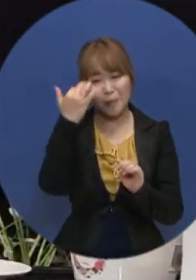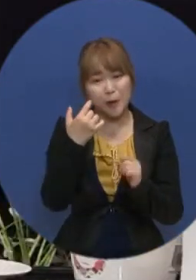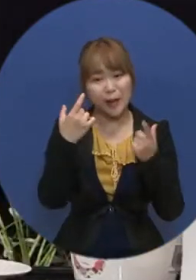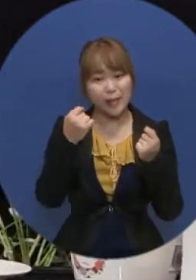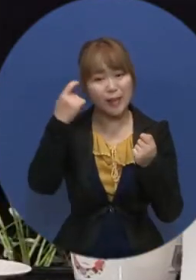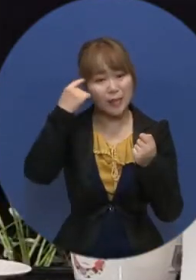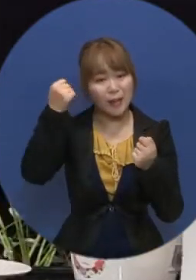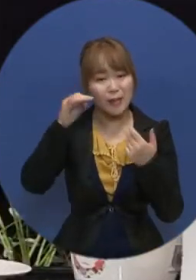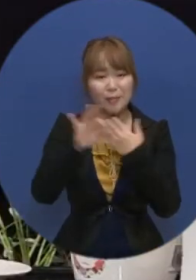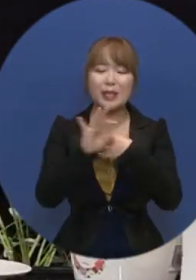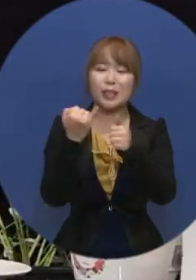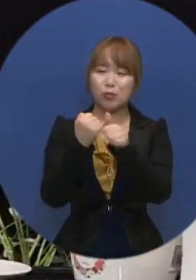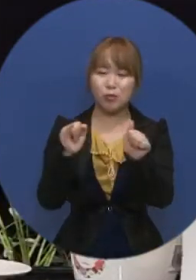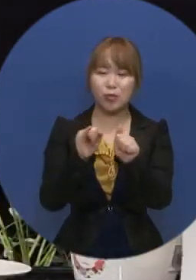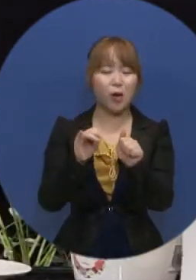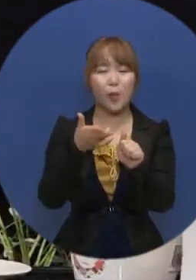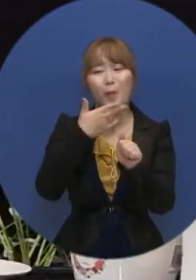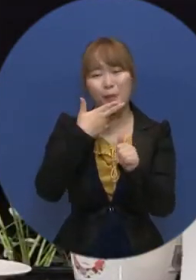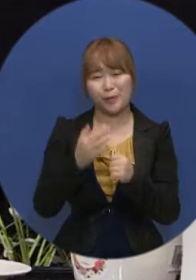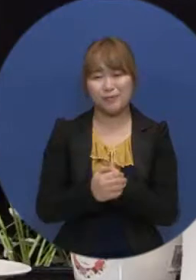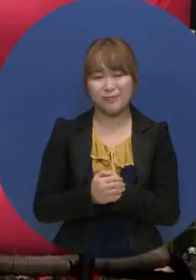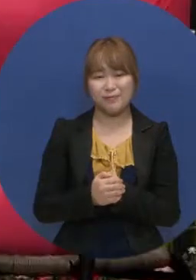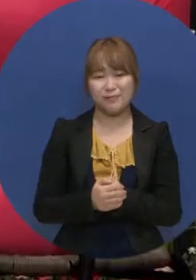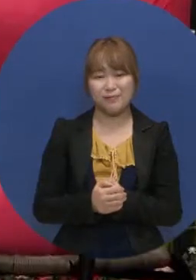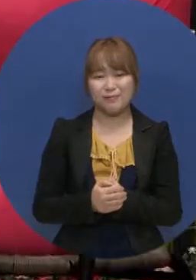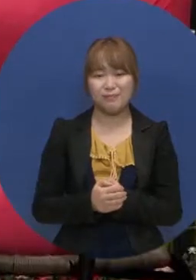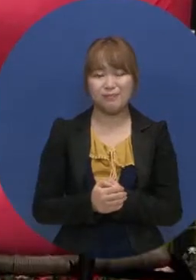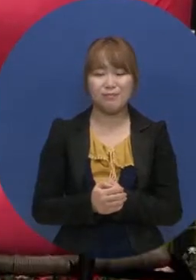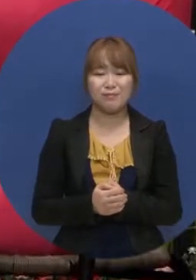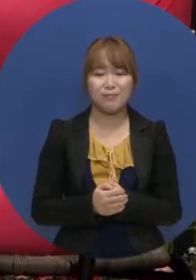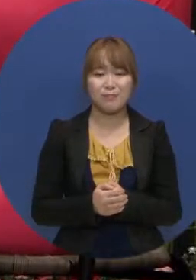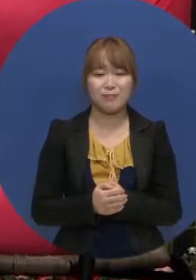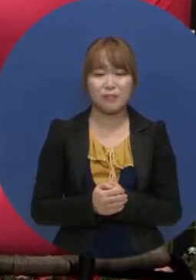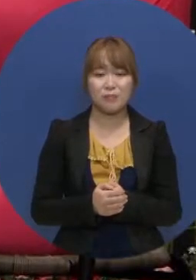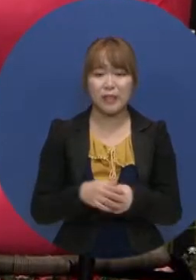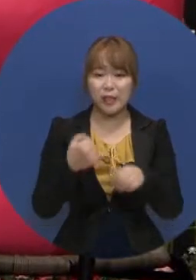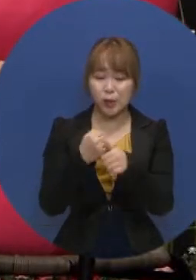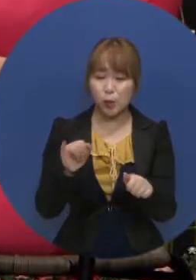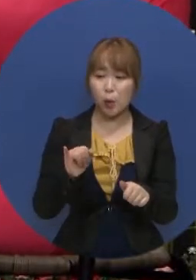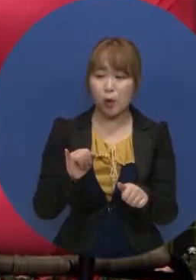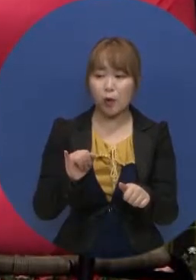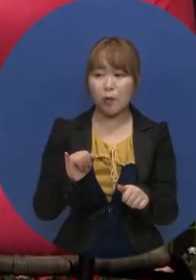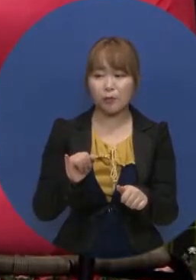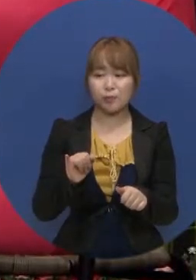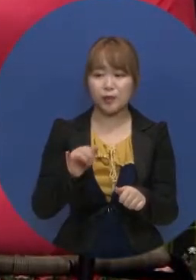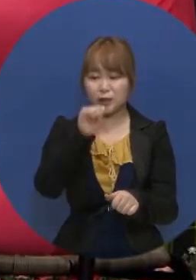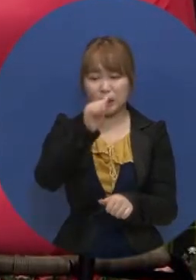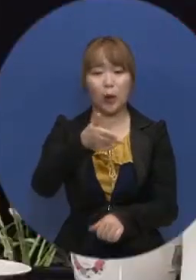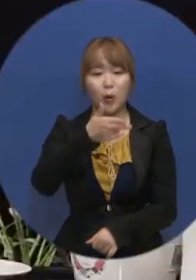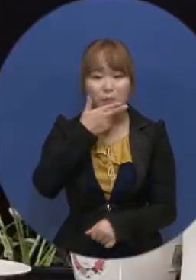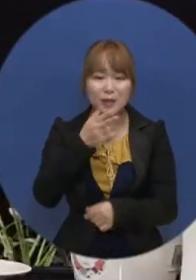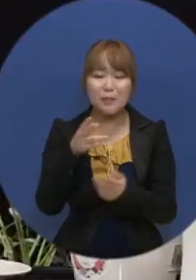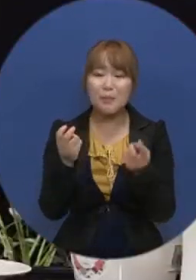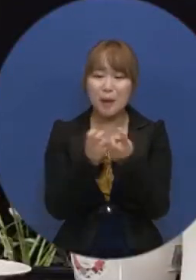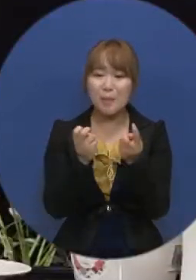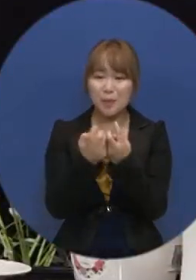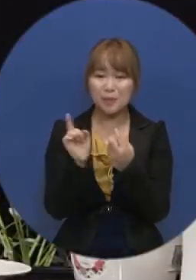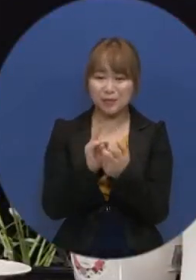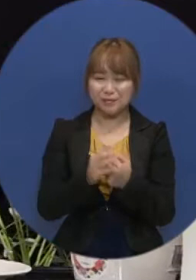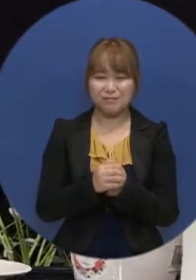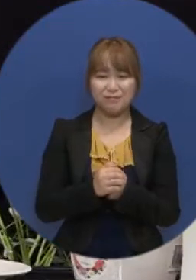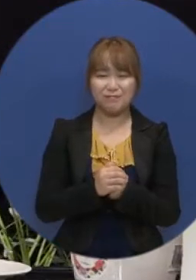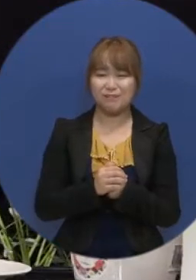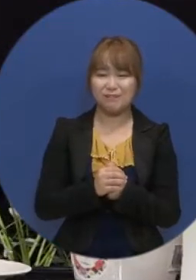네. 이혼이라는 게 있을 수 없죠. 네. 네. 그럼 이혼하지 않는 비결을 좀 가르쳐 주세요. 비결은